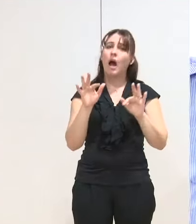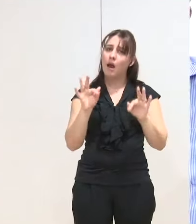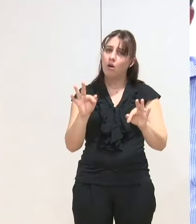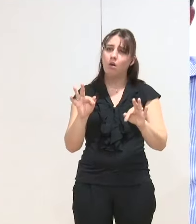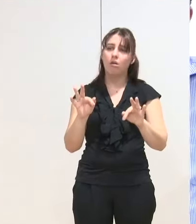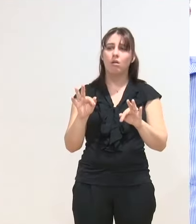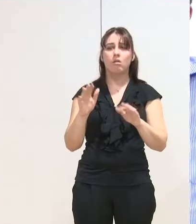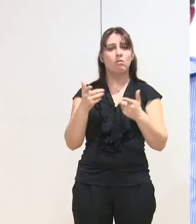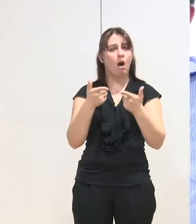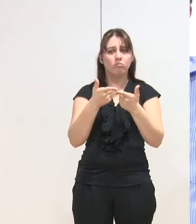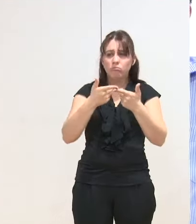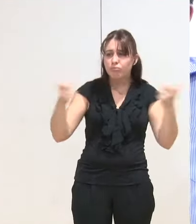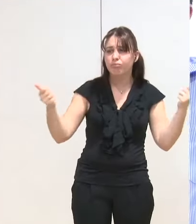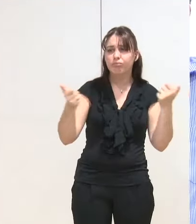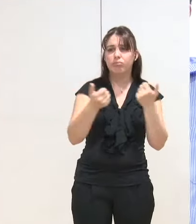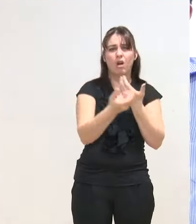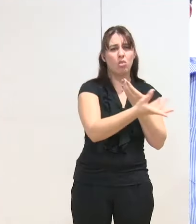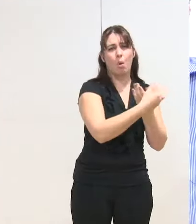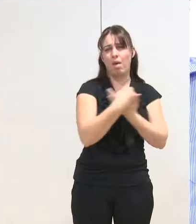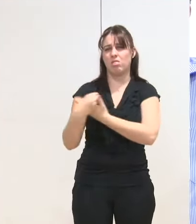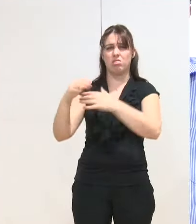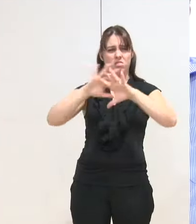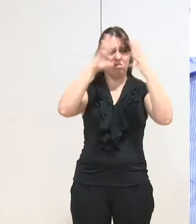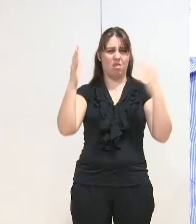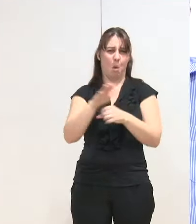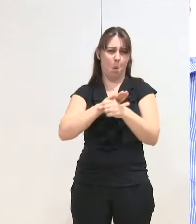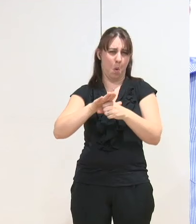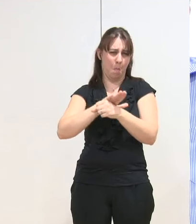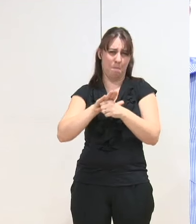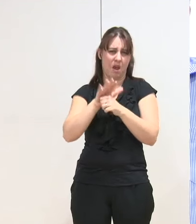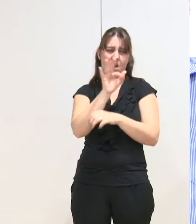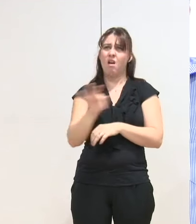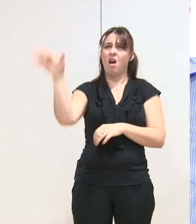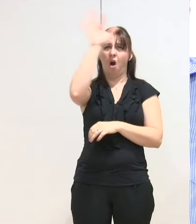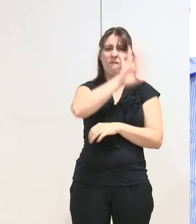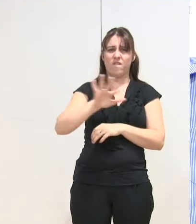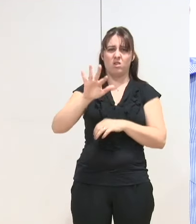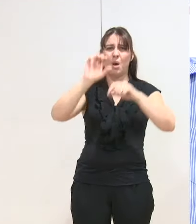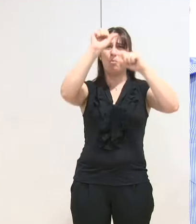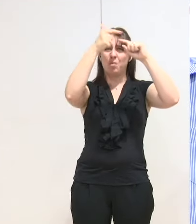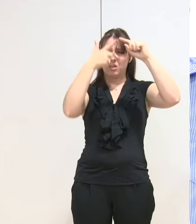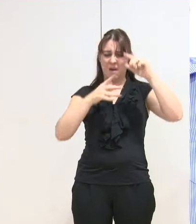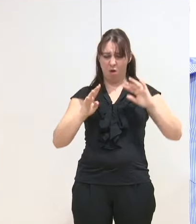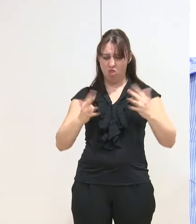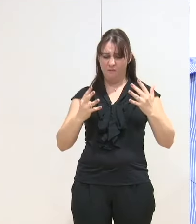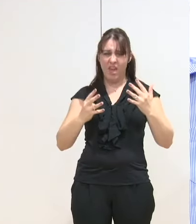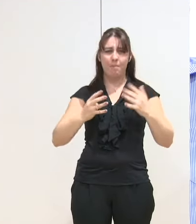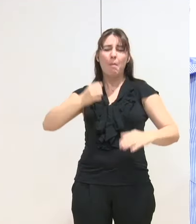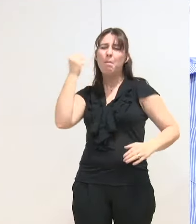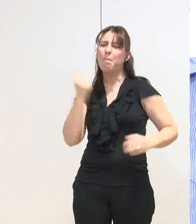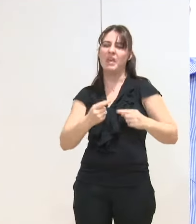confondu toute catégorie confondu la 9e ville de France la plus